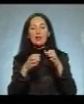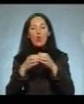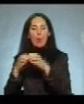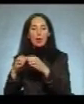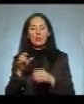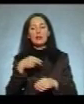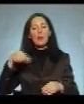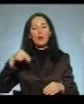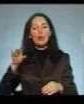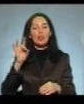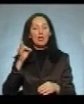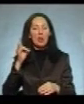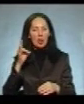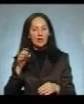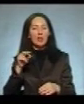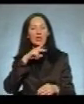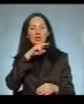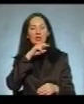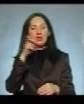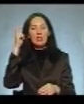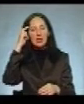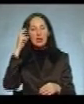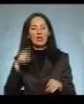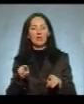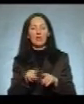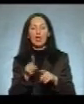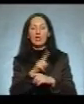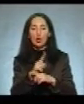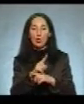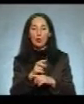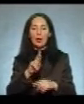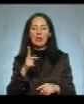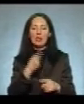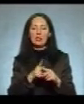Київщини та Тернополя. Як це було, бачила Світлана Лазорик.